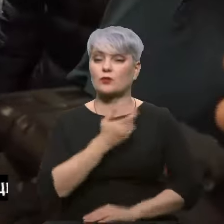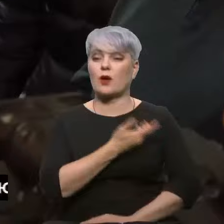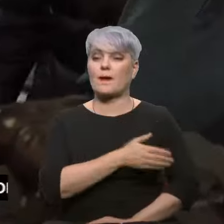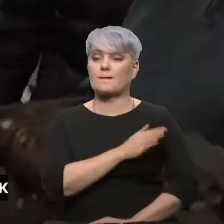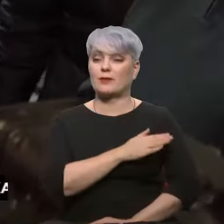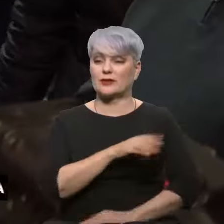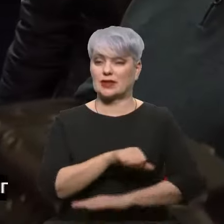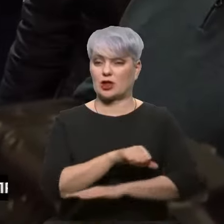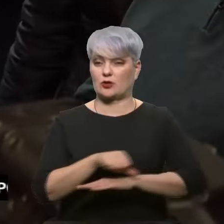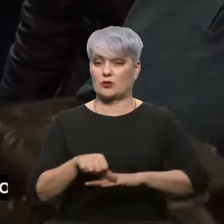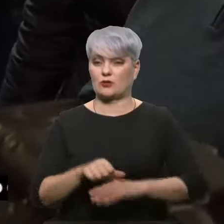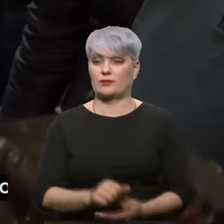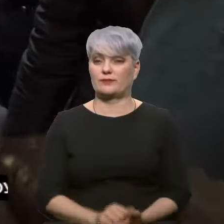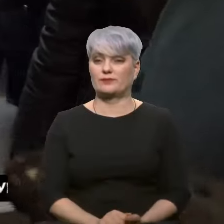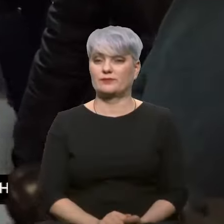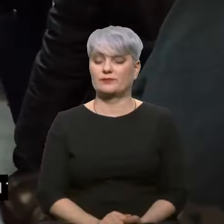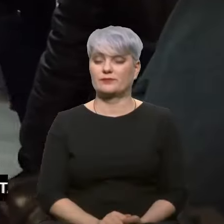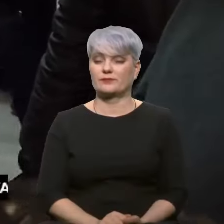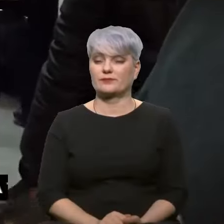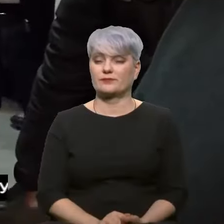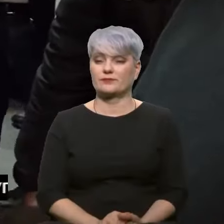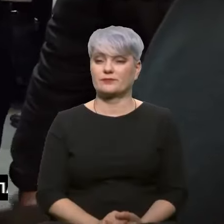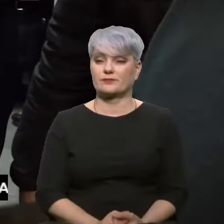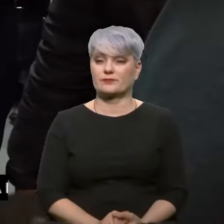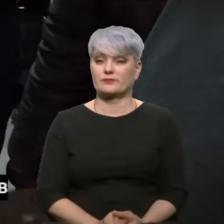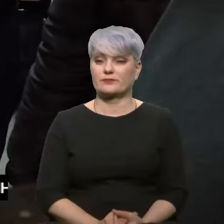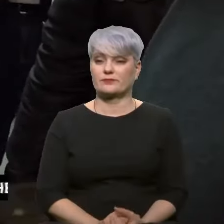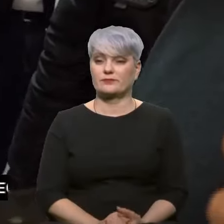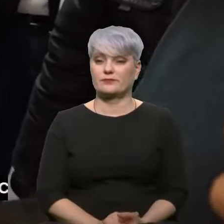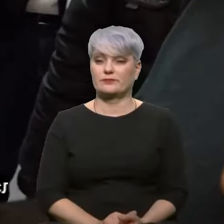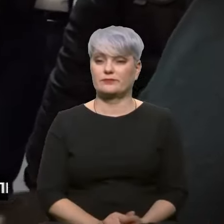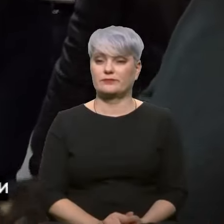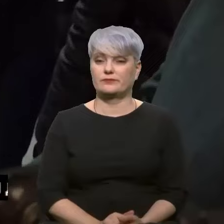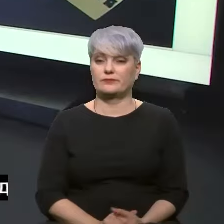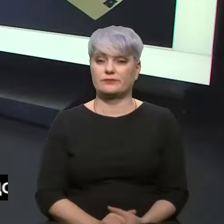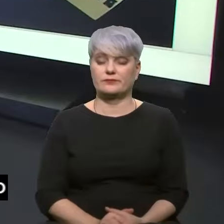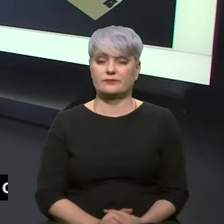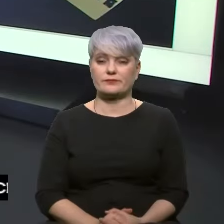кордон. Влада Прізова, Дмитро Панов, Суспільне, новини.